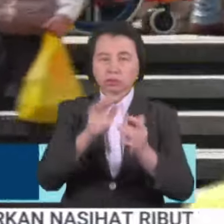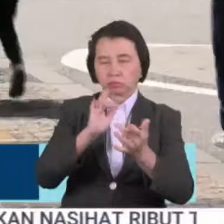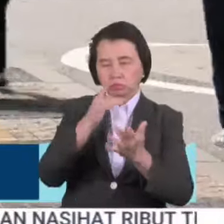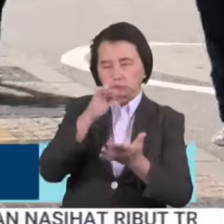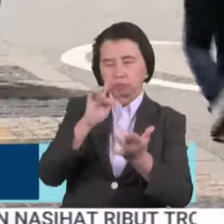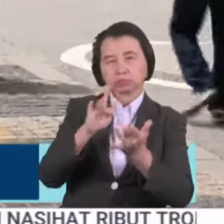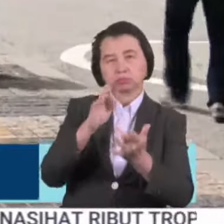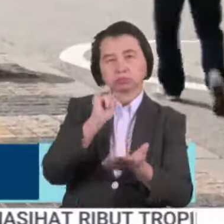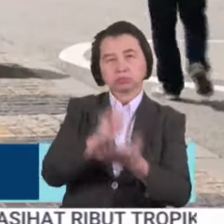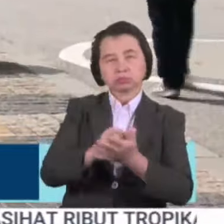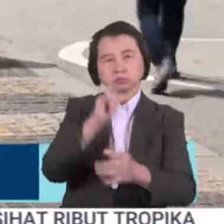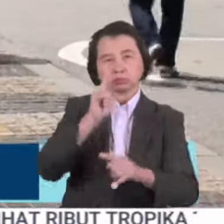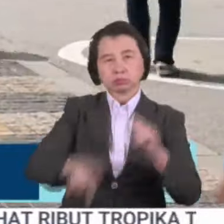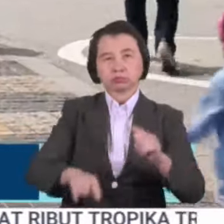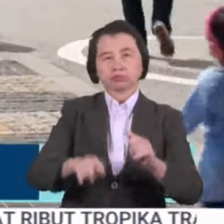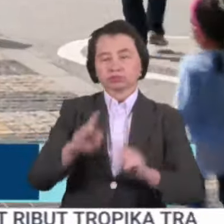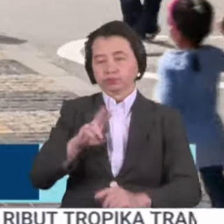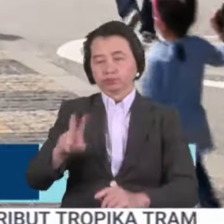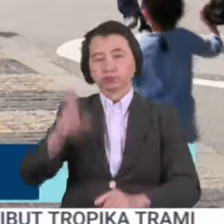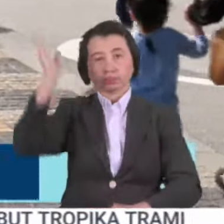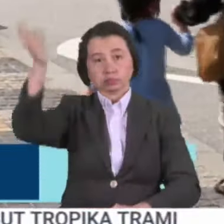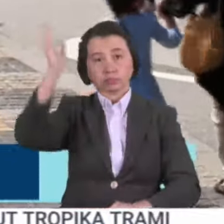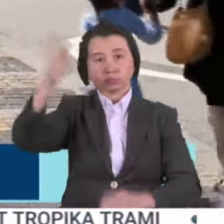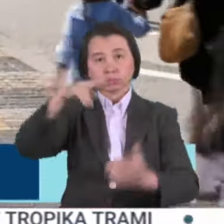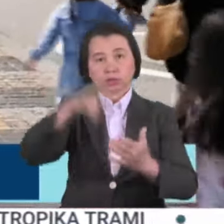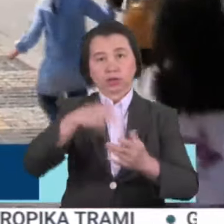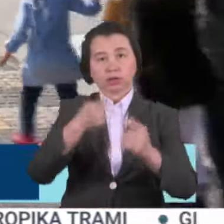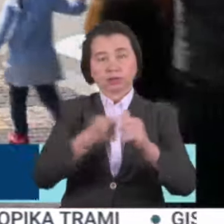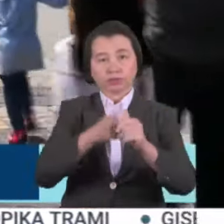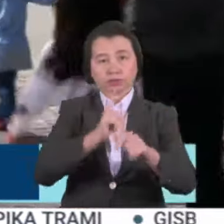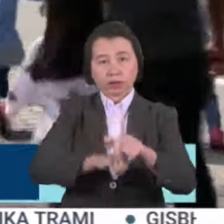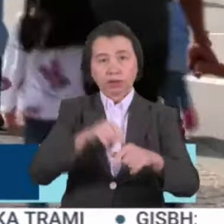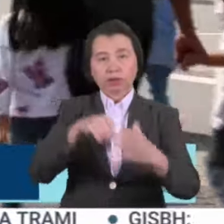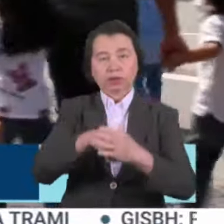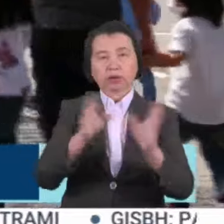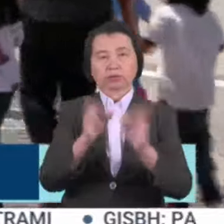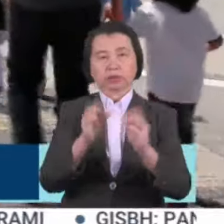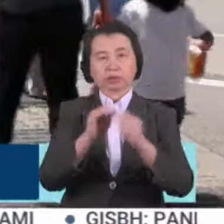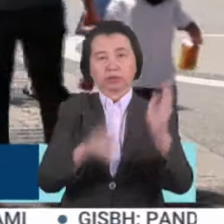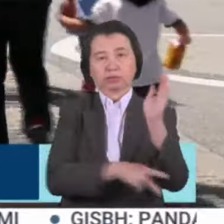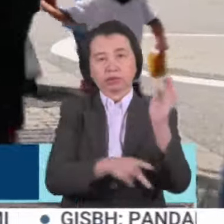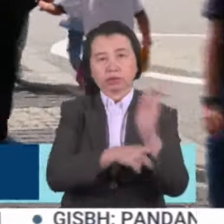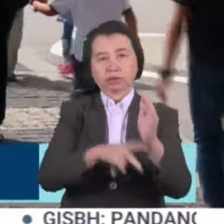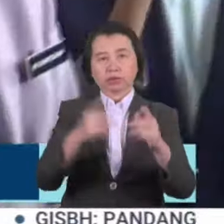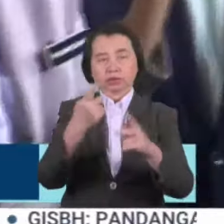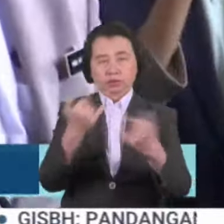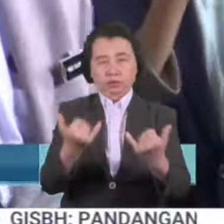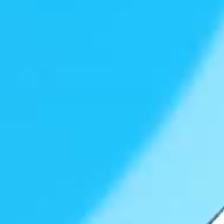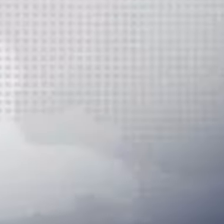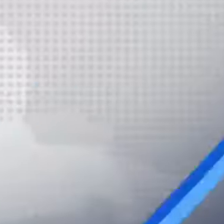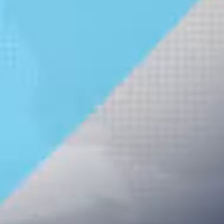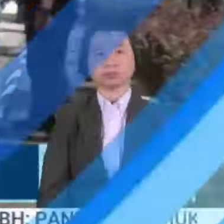lain. RUU itu dijadual dibentang dan dibacakan kali pertama pada sidang Dewan Rakyat kali ini.